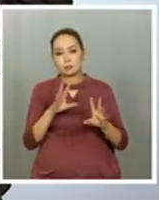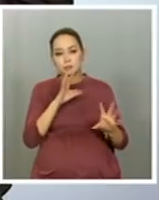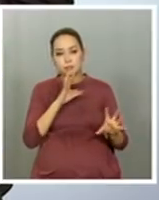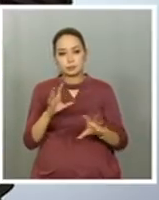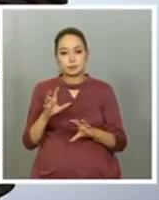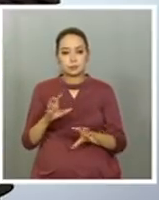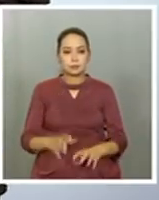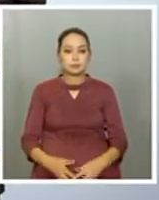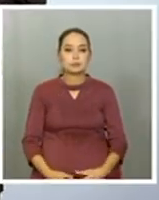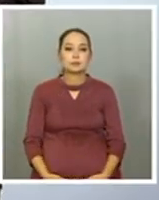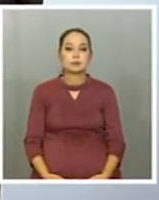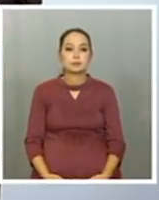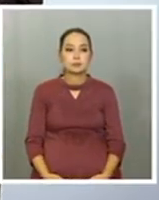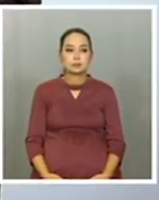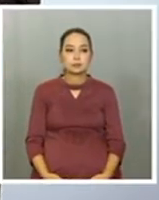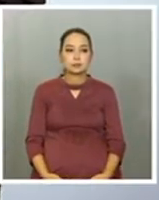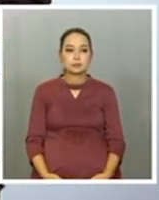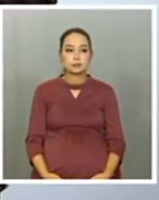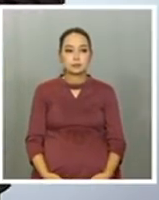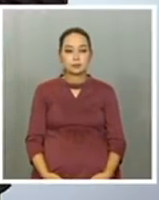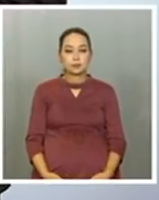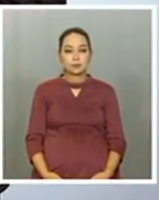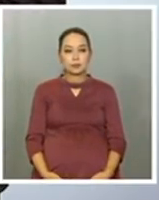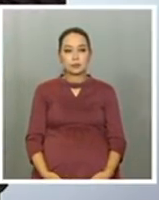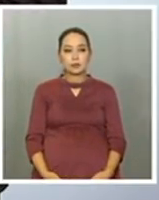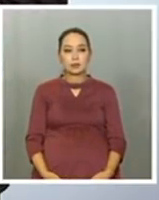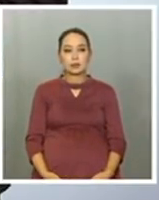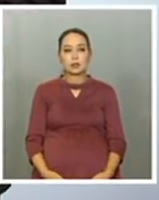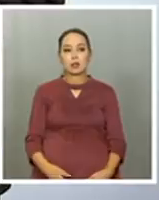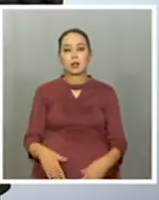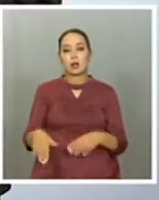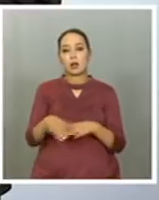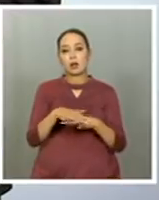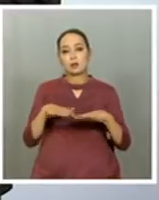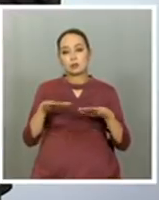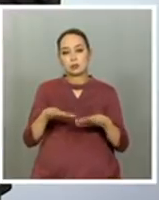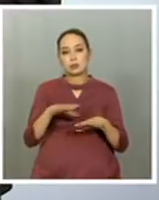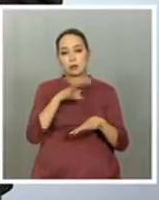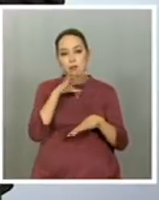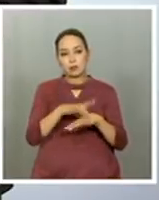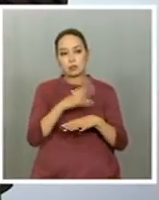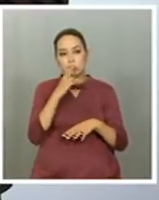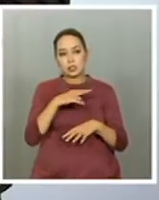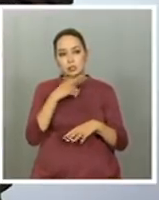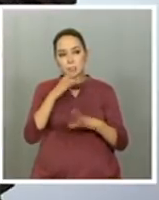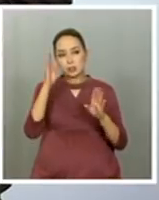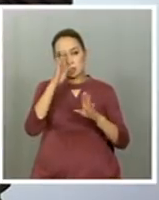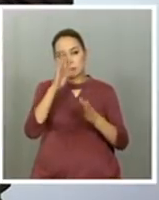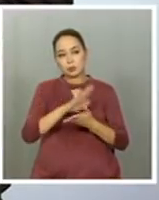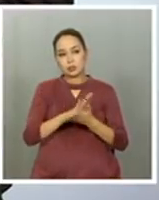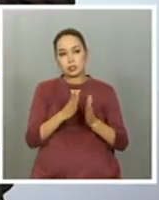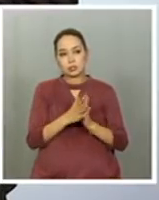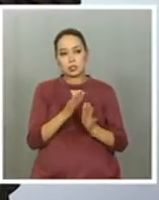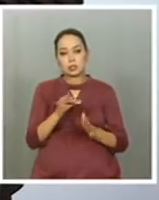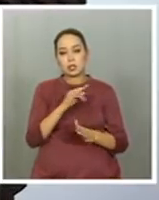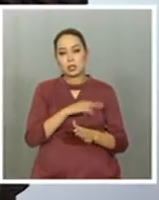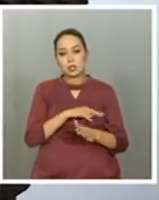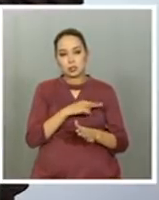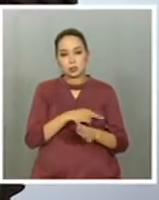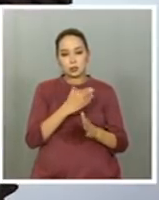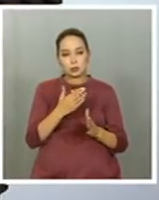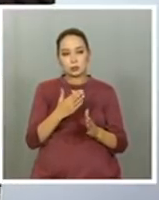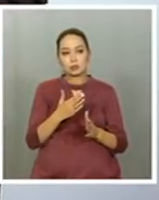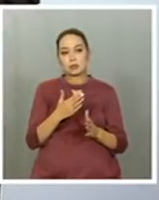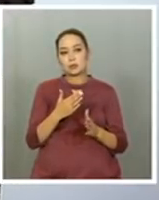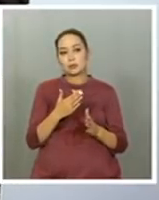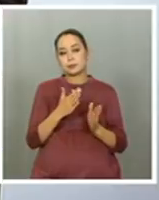қамтиды. Аудандастырудың факторларын қарастырып өтейік. Бұл жерде табиғи жағдайлар мен ресурстар жиынтығы факторларын айтуға